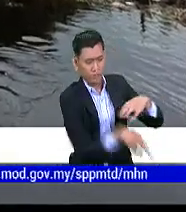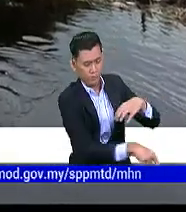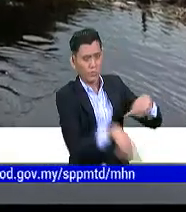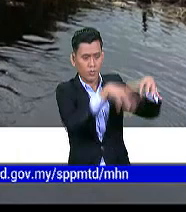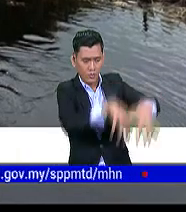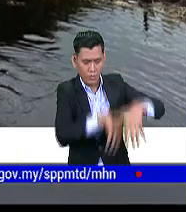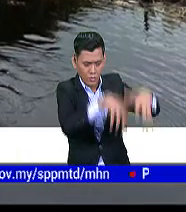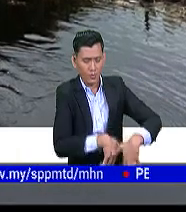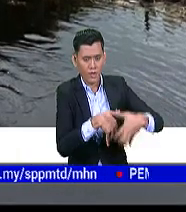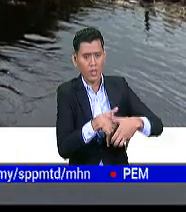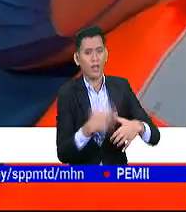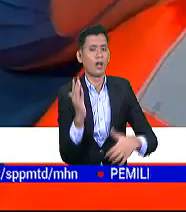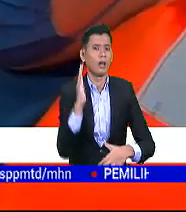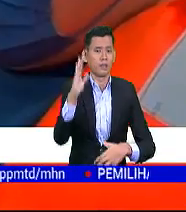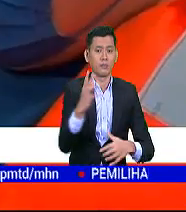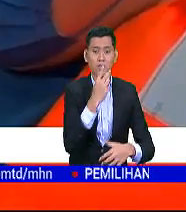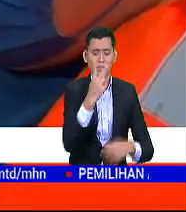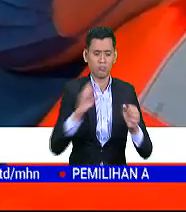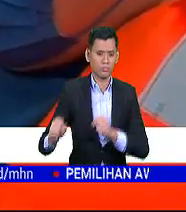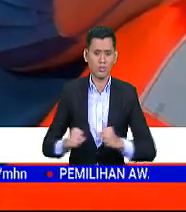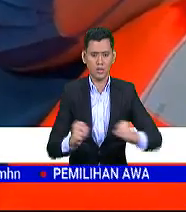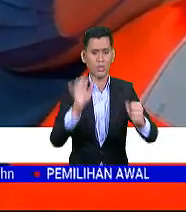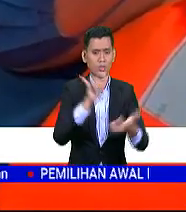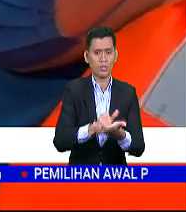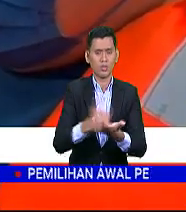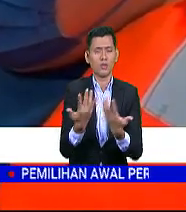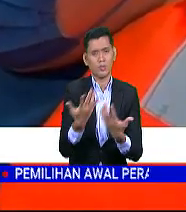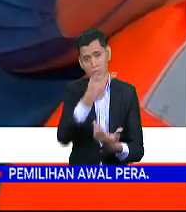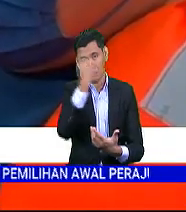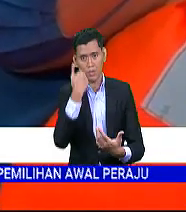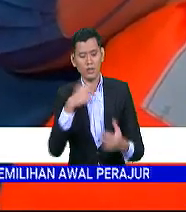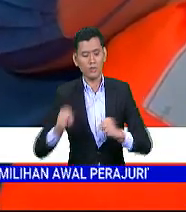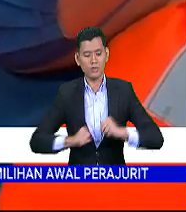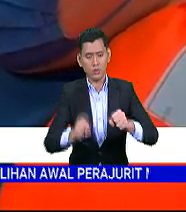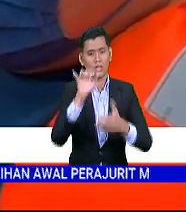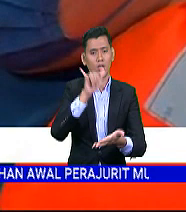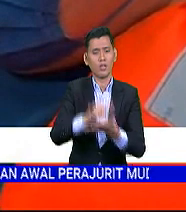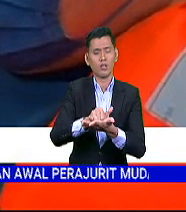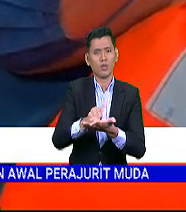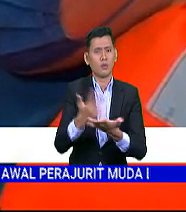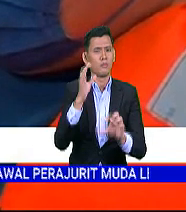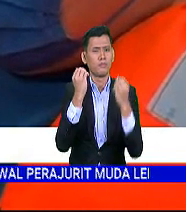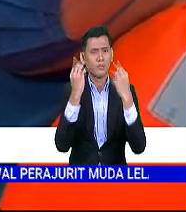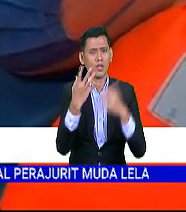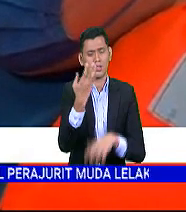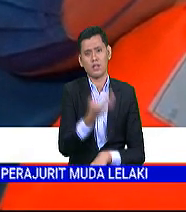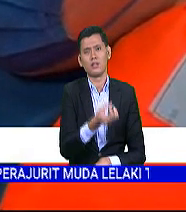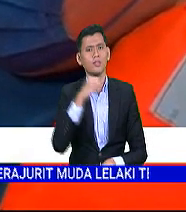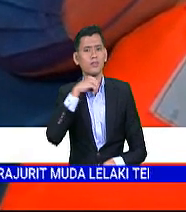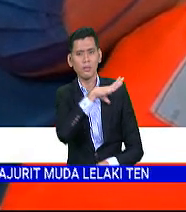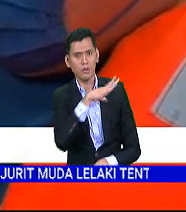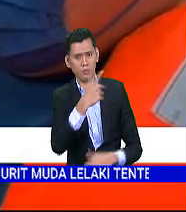itu akan mengalami mendapan kelodak yang akhirnya menyebabkan sungai tersumbat sekaligus menjadi punca berlakunya banjir